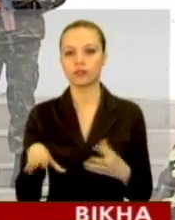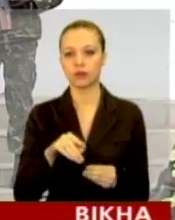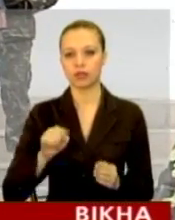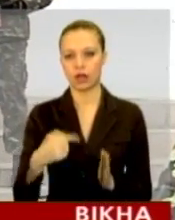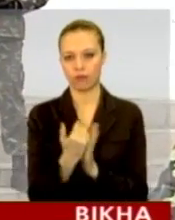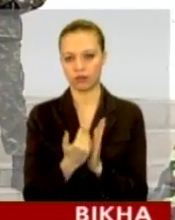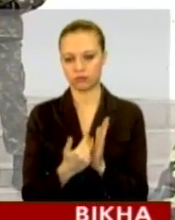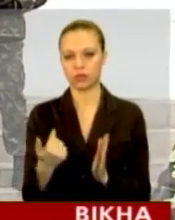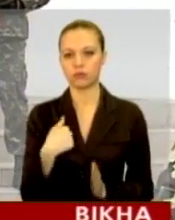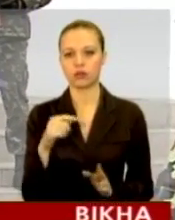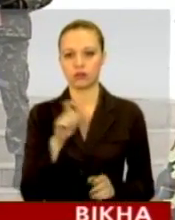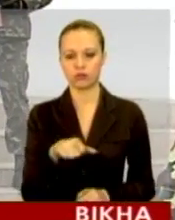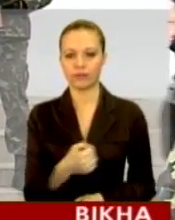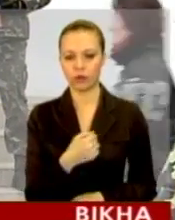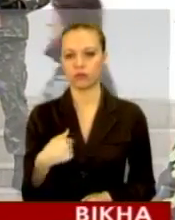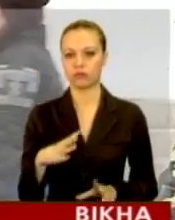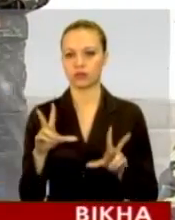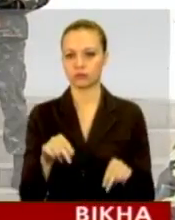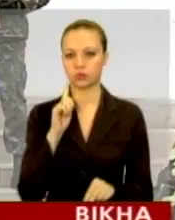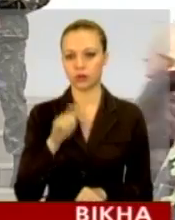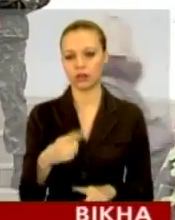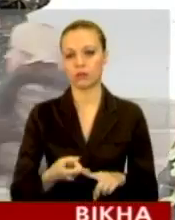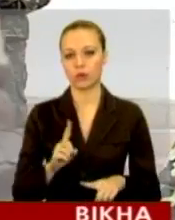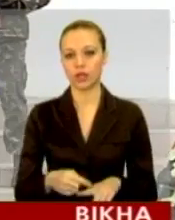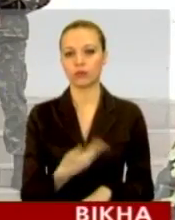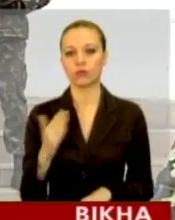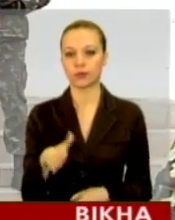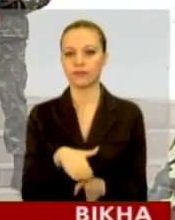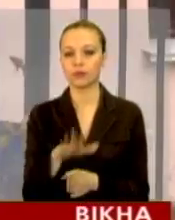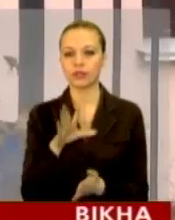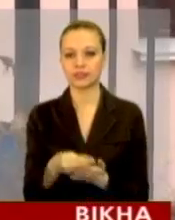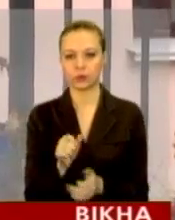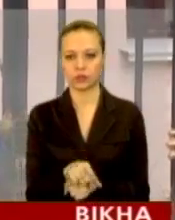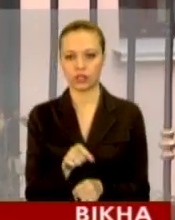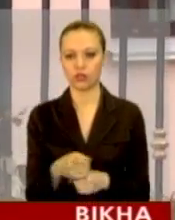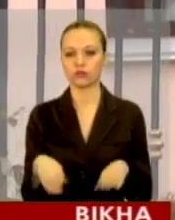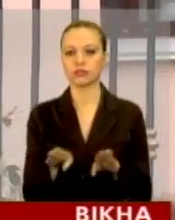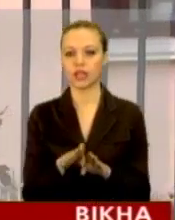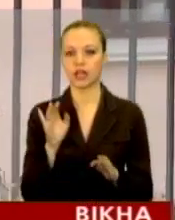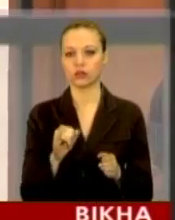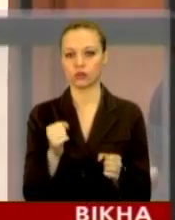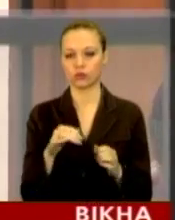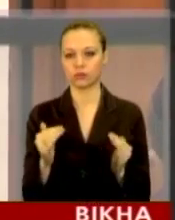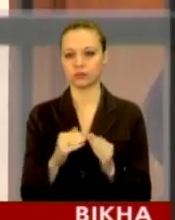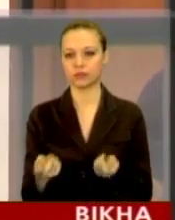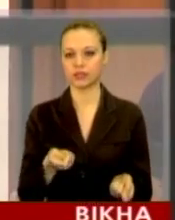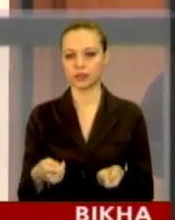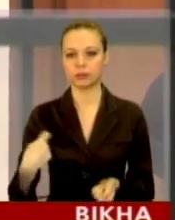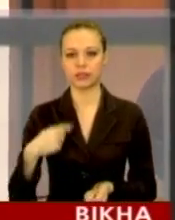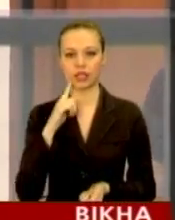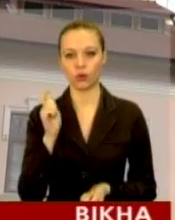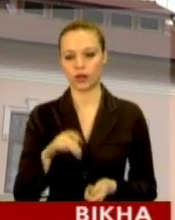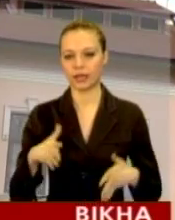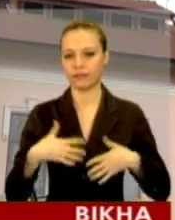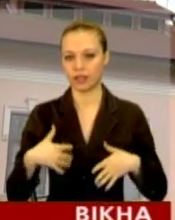Мы люди военные, давали присягу народу Украины, поэтому будем выполнять свою задачу. Закриту і опломбовану будівлю представництва президента України